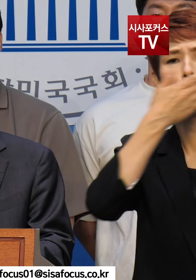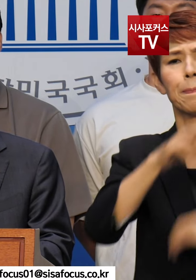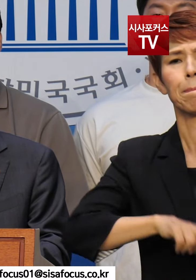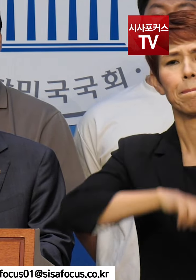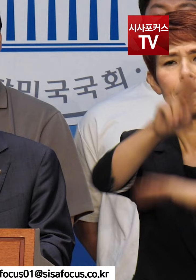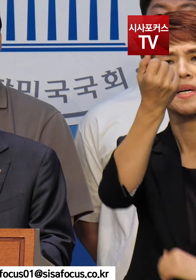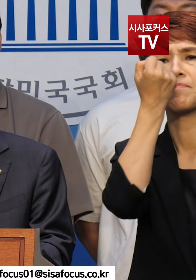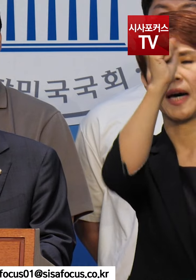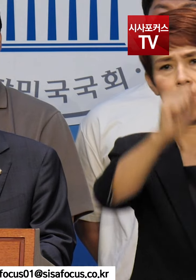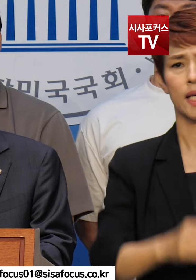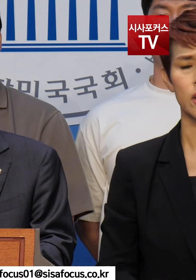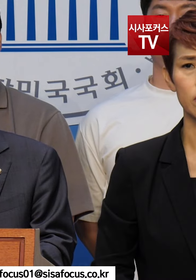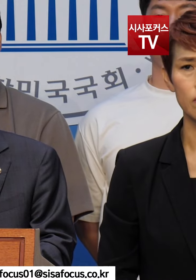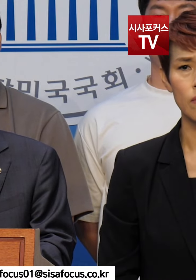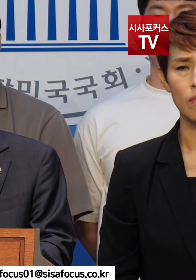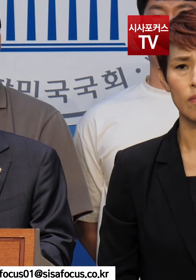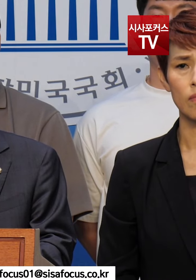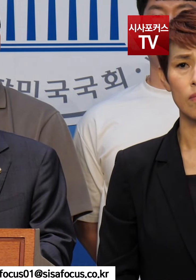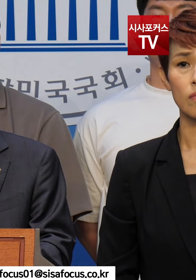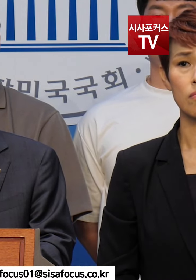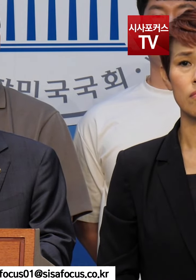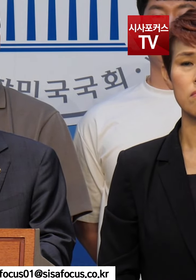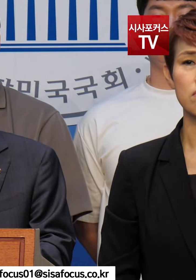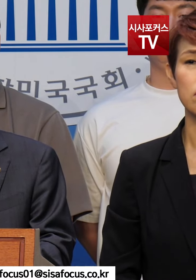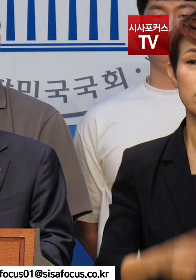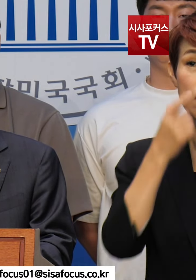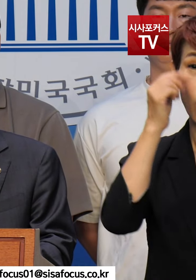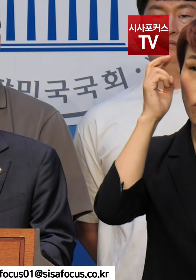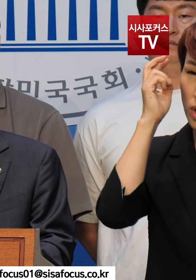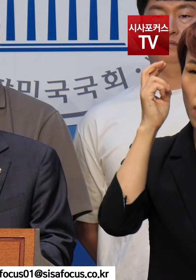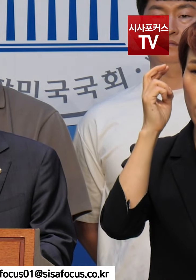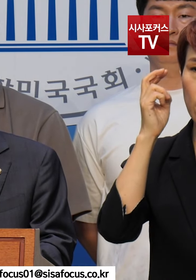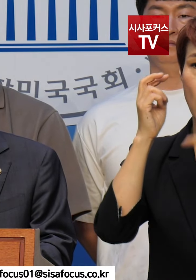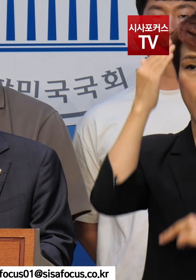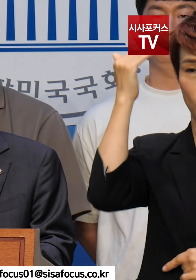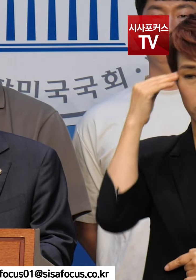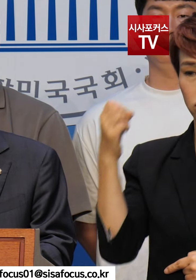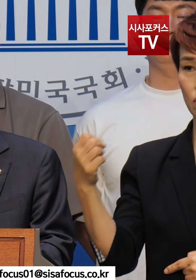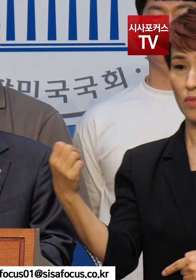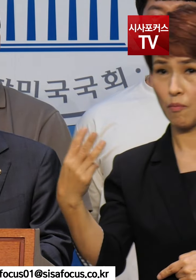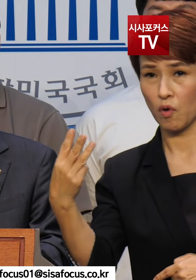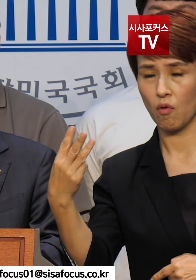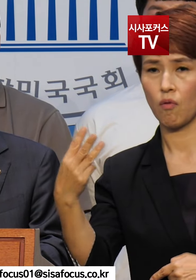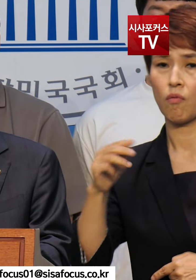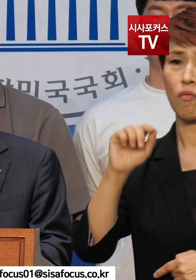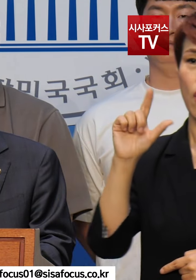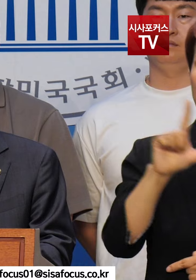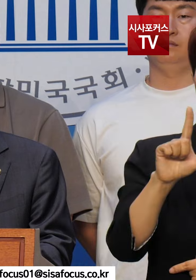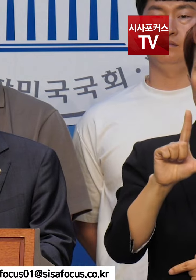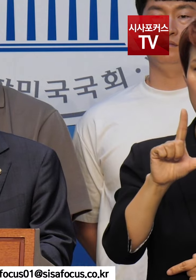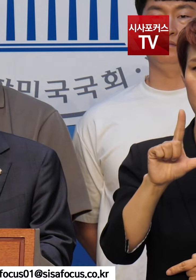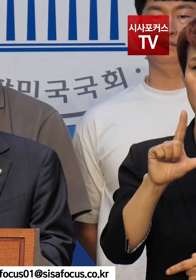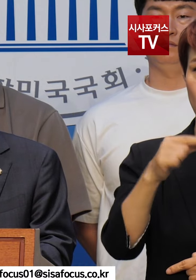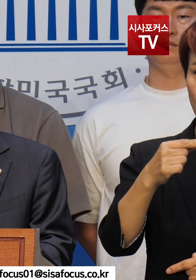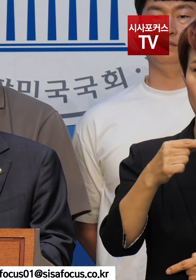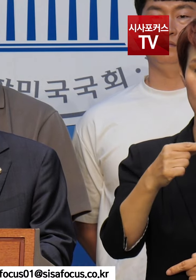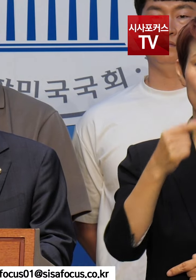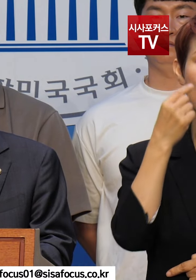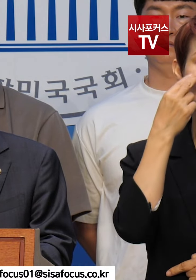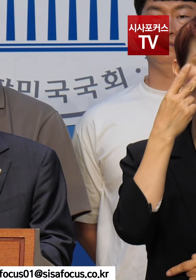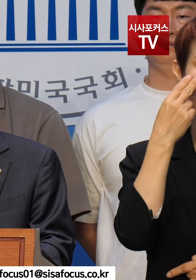계속될 수밖에 없을 것입니다. 또한 니또덴코는 한국의 삼성 디스플레이, LG 디스플레이, 미국 애플